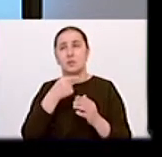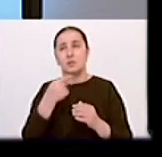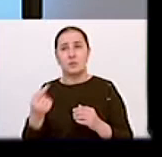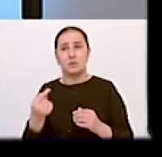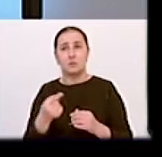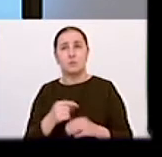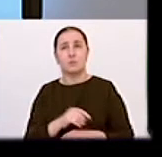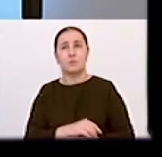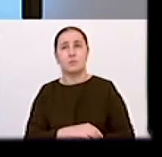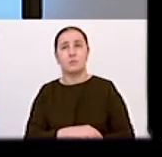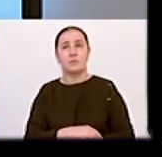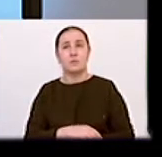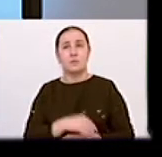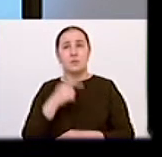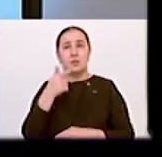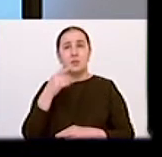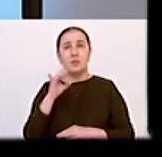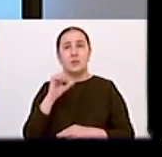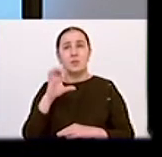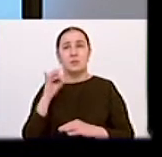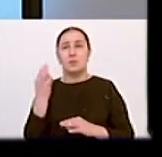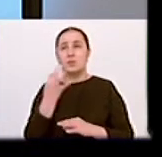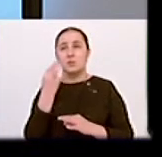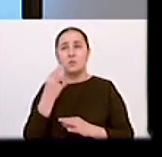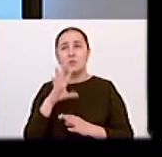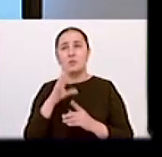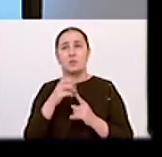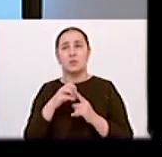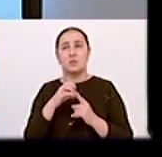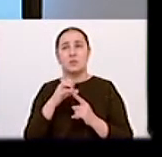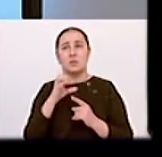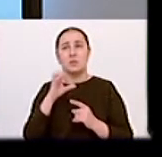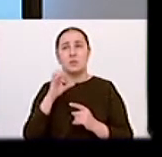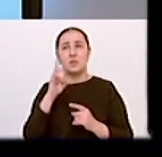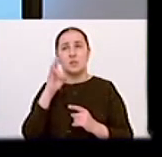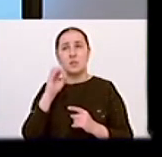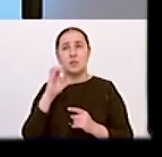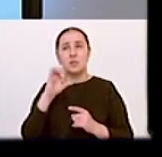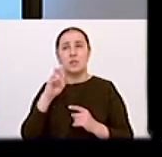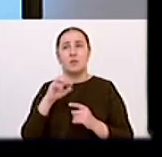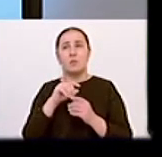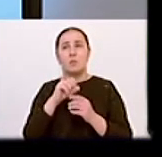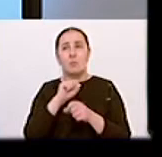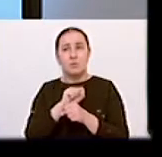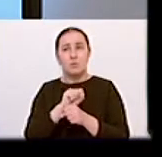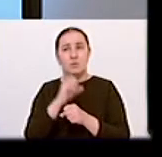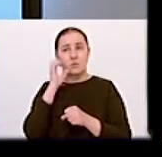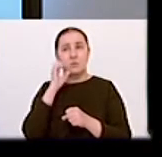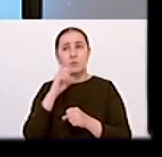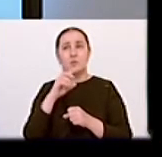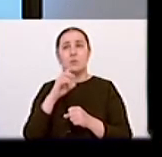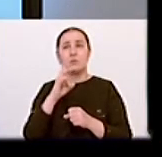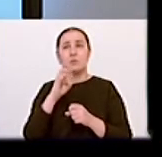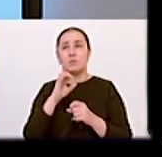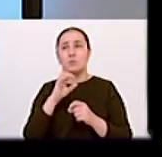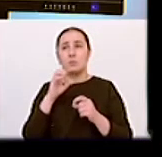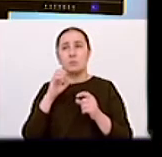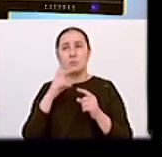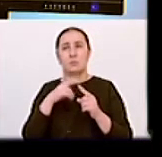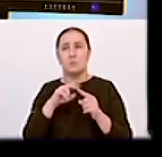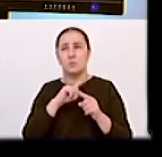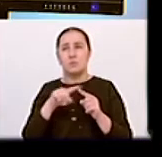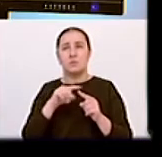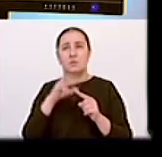тире. Герасим ничего не слыхал. Паузу слышим? Ни быстрого